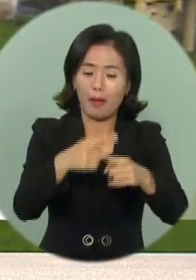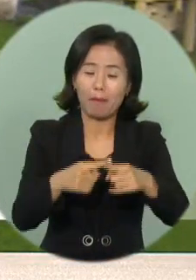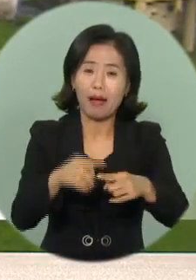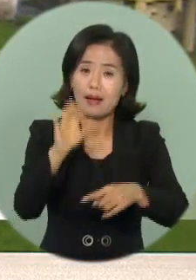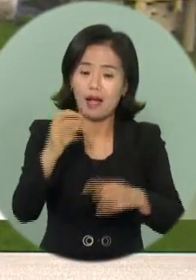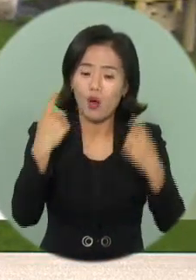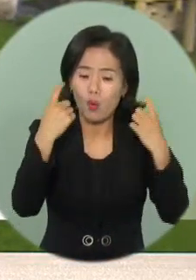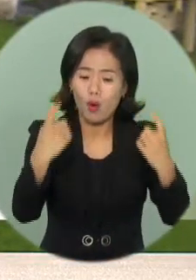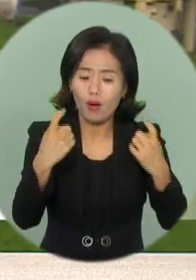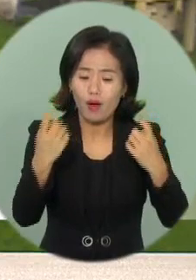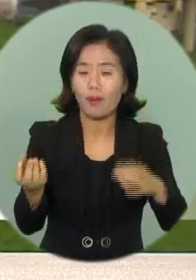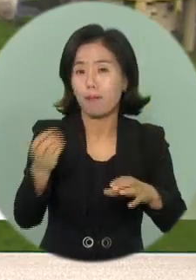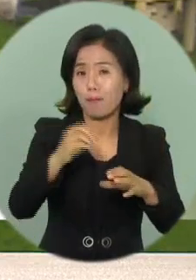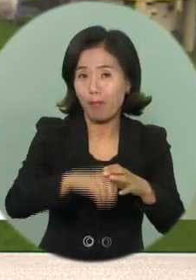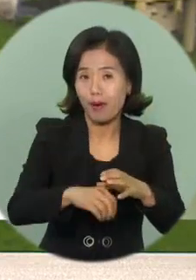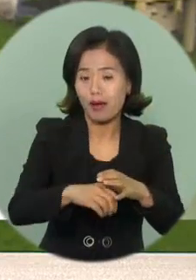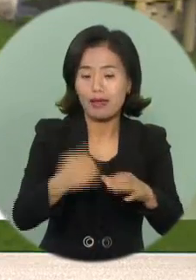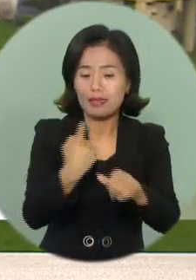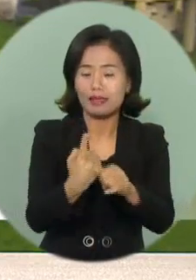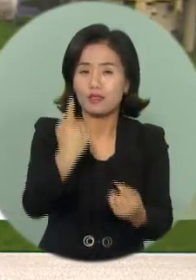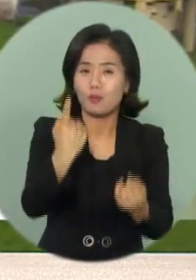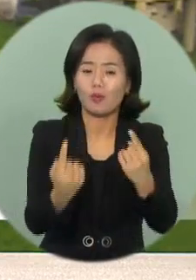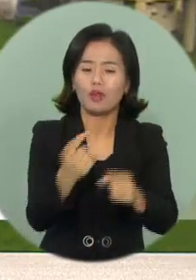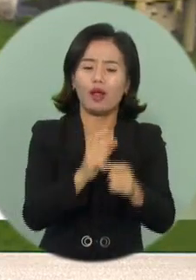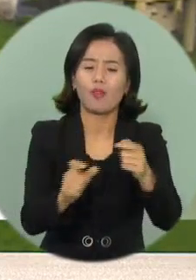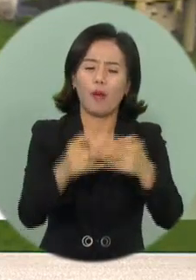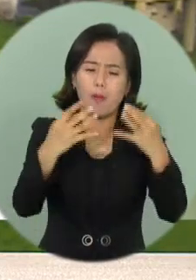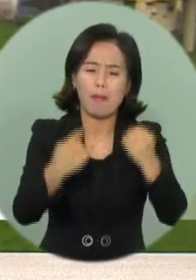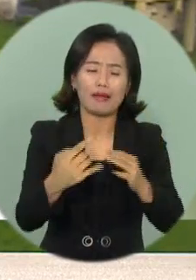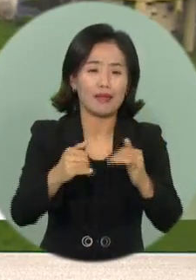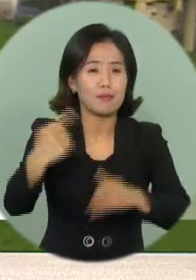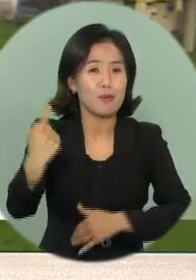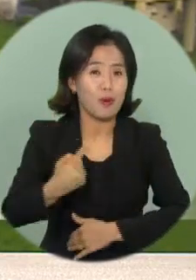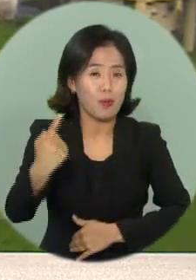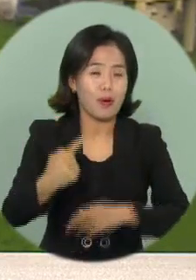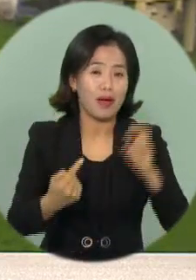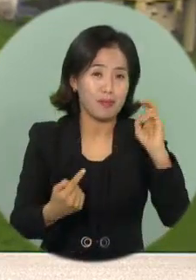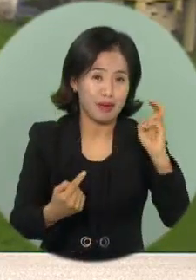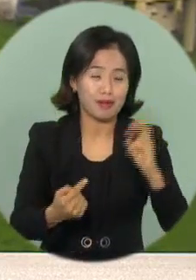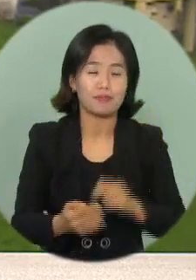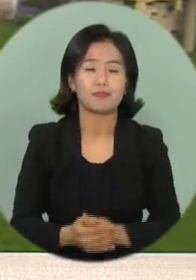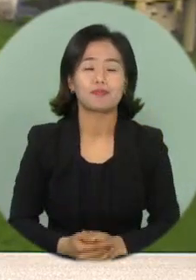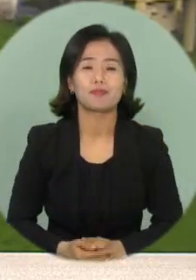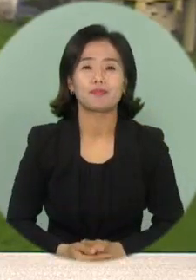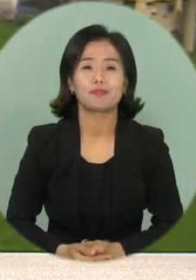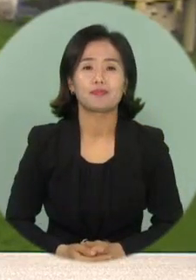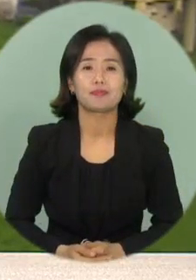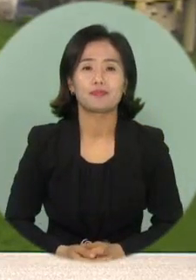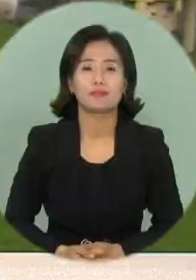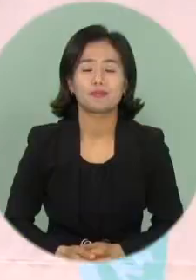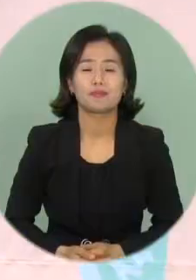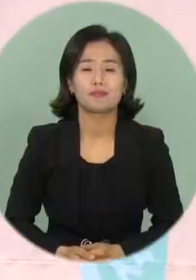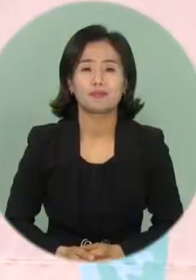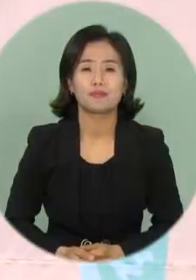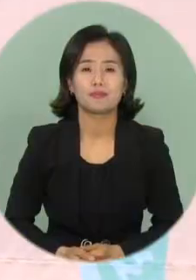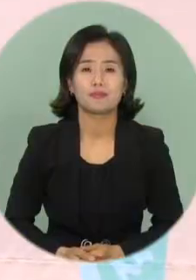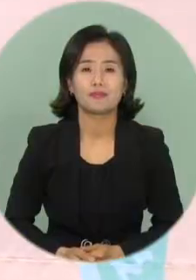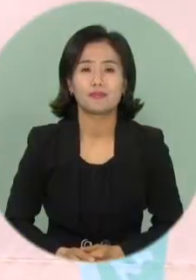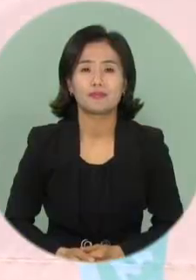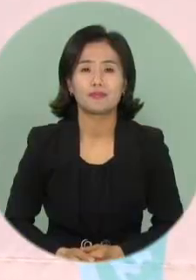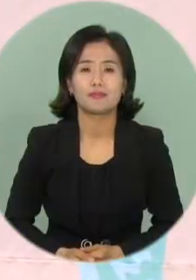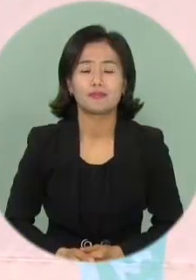반값 관광까지 더해져 지난해보다 더 많은 사람들이 찾을 것으로 보입니다. 박종호 기자입니다.